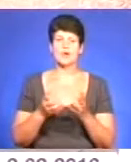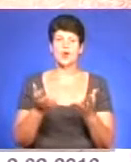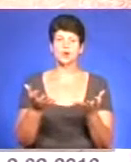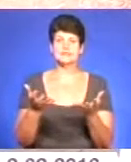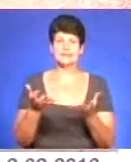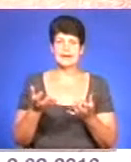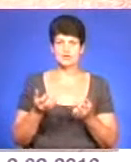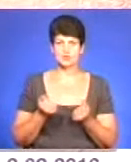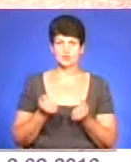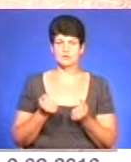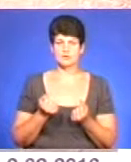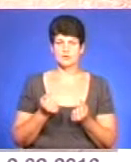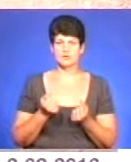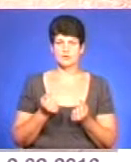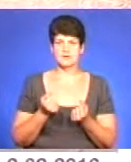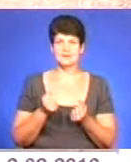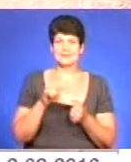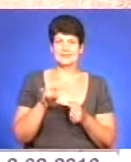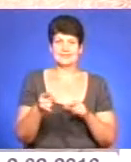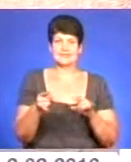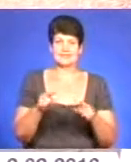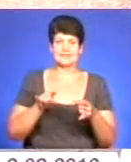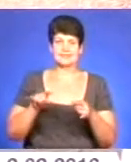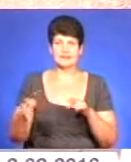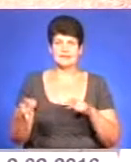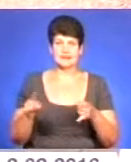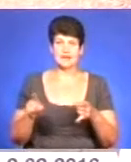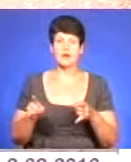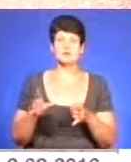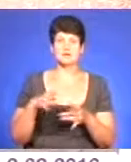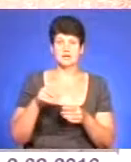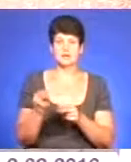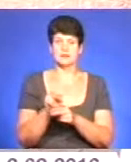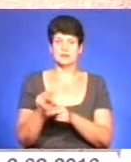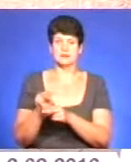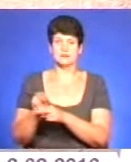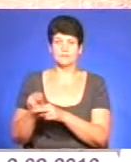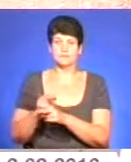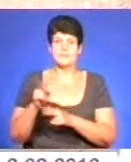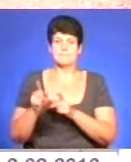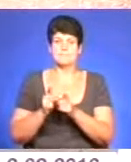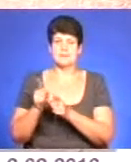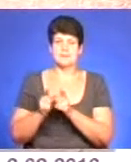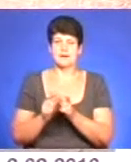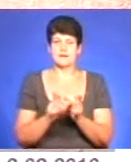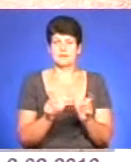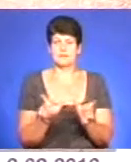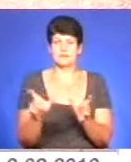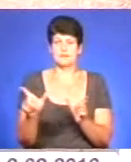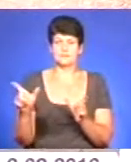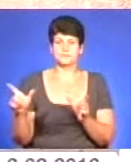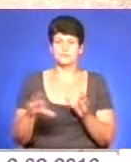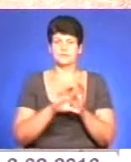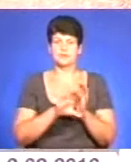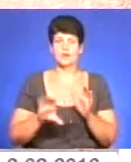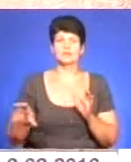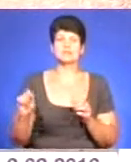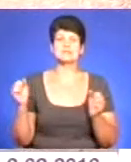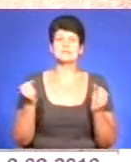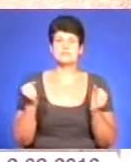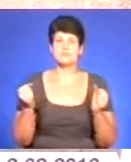одержуємо, як кажуть, чергові дири, але їх латаємо, ремонтуємо, міняємо ділянки мереж для того, щоб зимовий